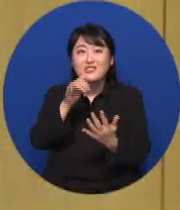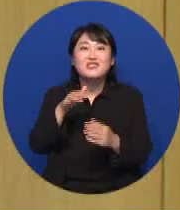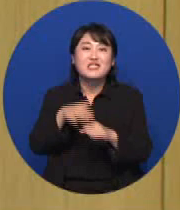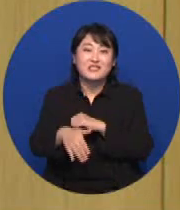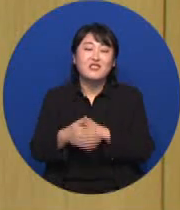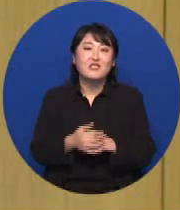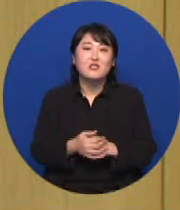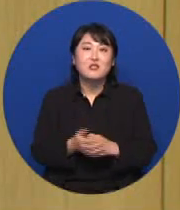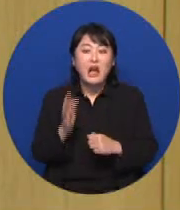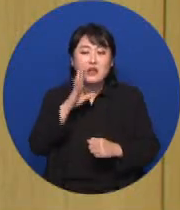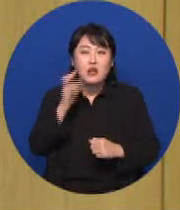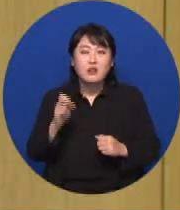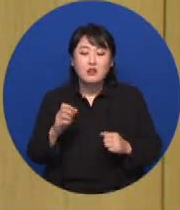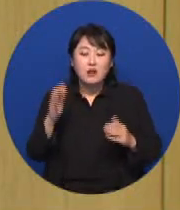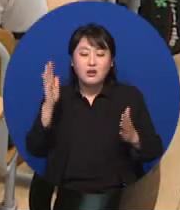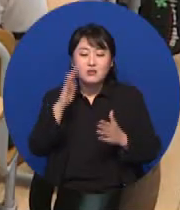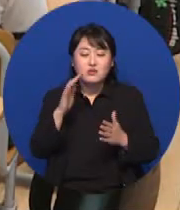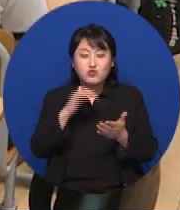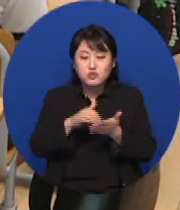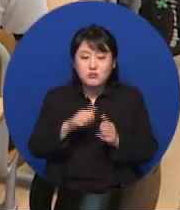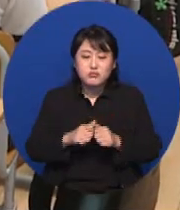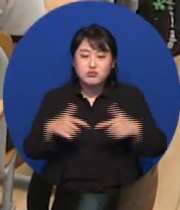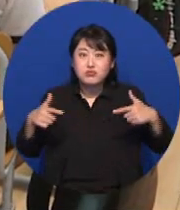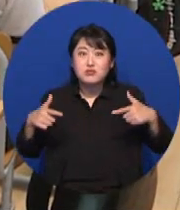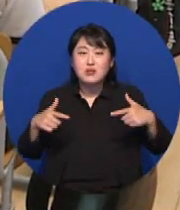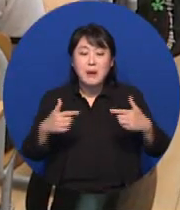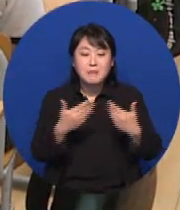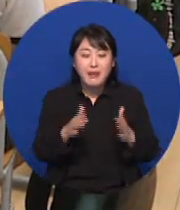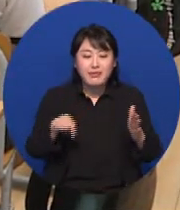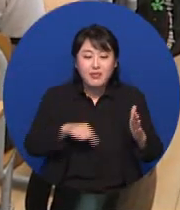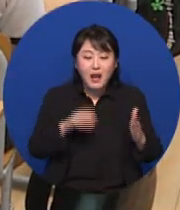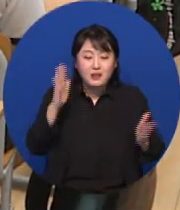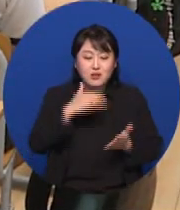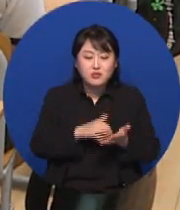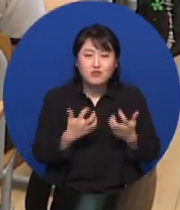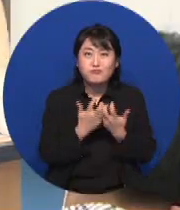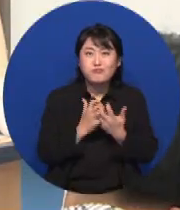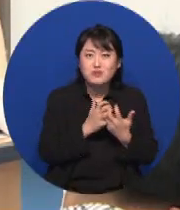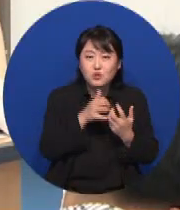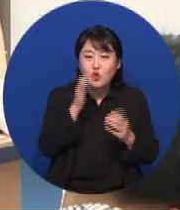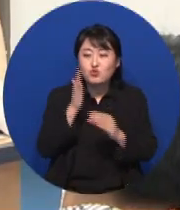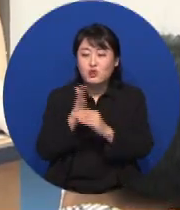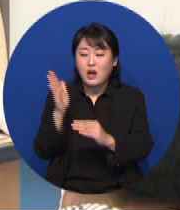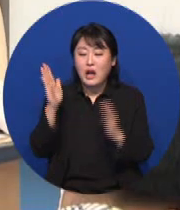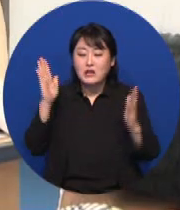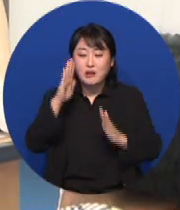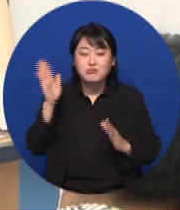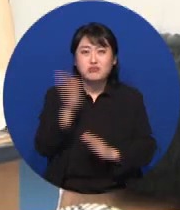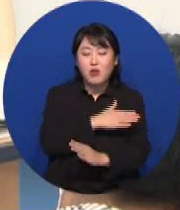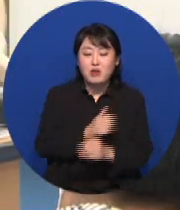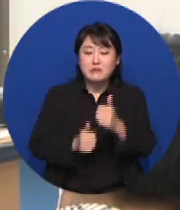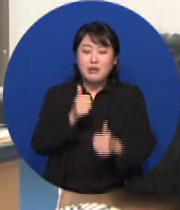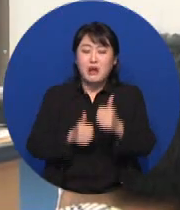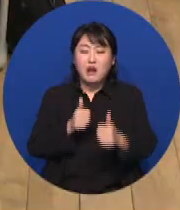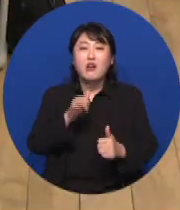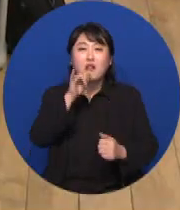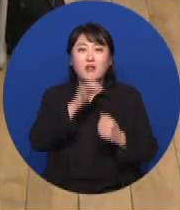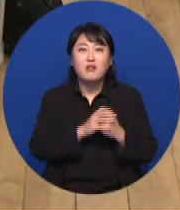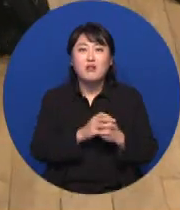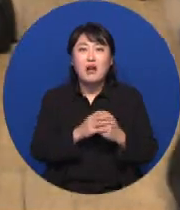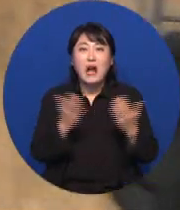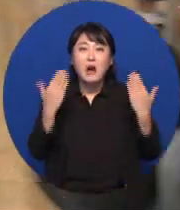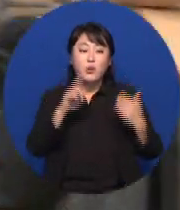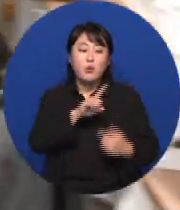인구가 급증하면서 과밀학급이 생기고 중학생부터 입시 경쟁에 시달렸습니다. 학교 서열화로